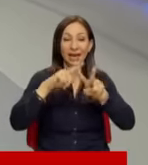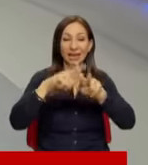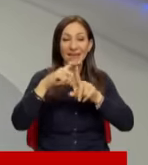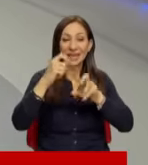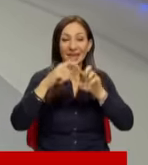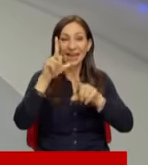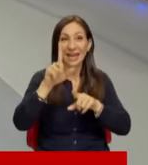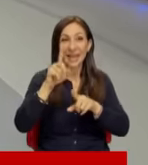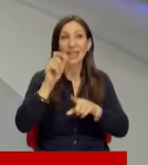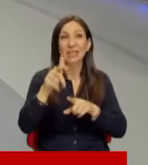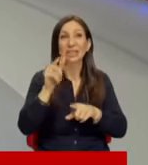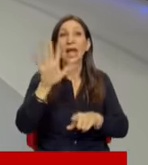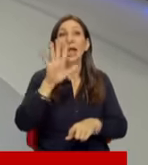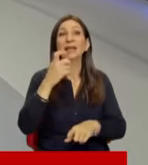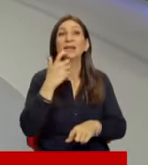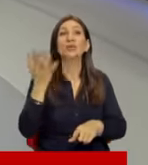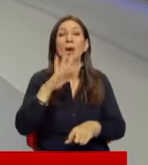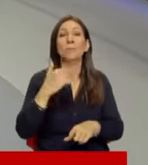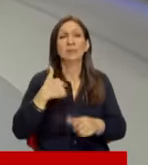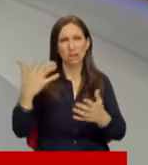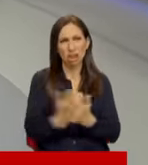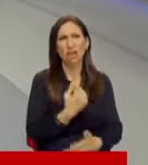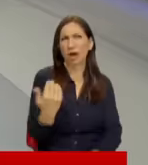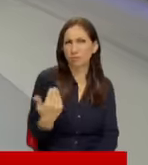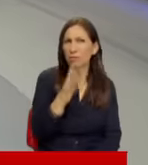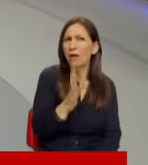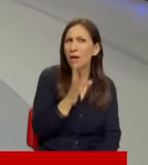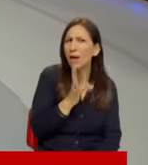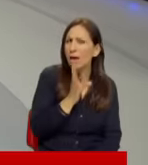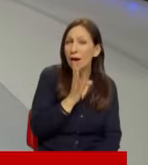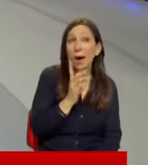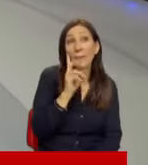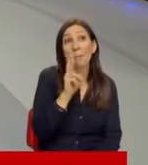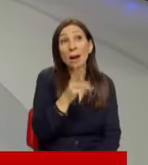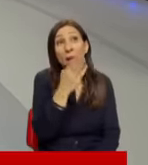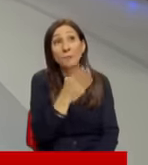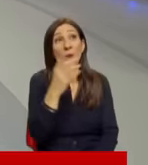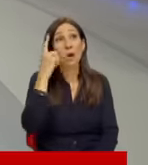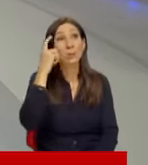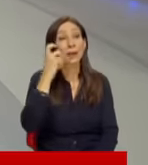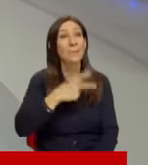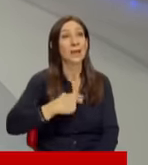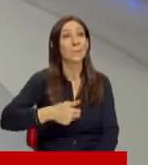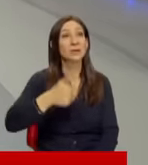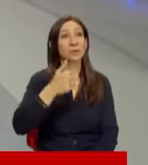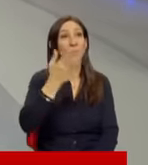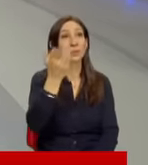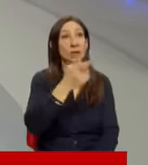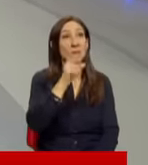ilçesini 50 yıldan sonra biz alacağız diye iddia ediyordu. Hemen gelsin o zaman Osmaniye Belediye Başkanlığı.